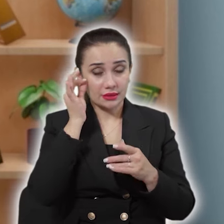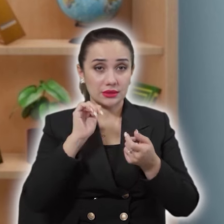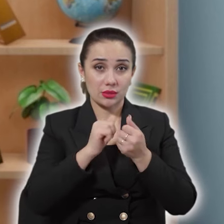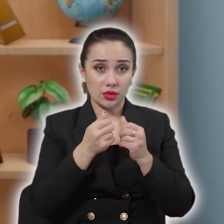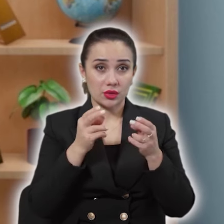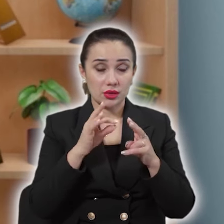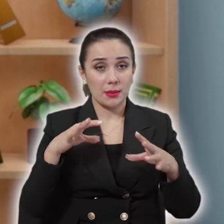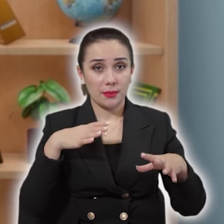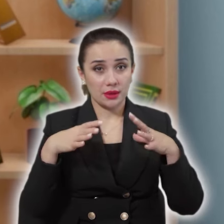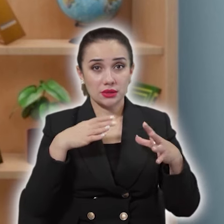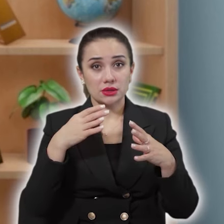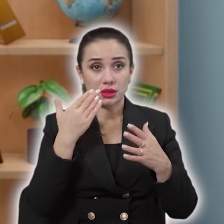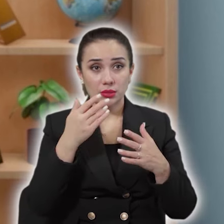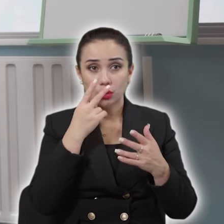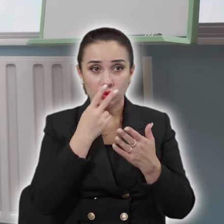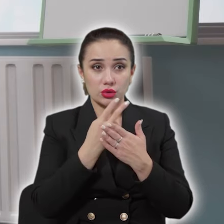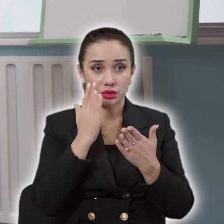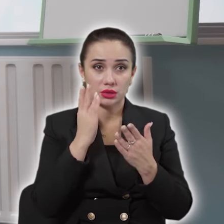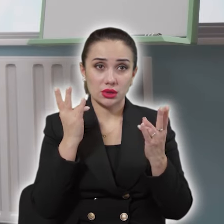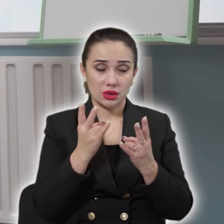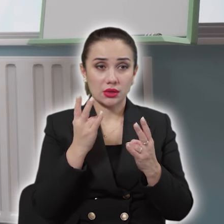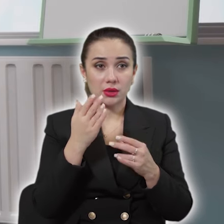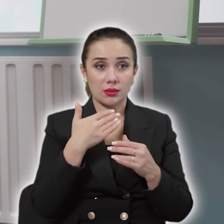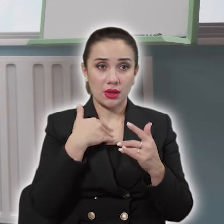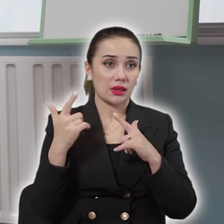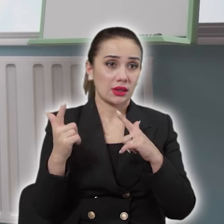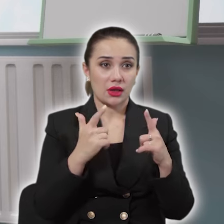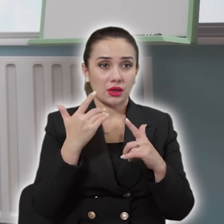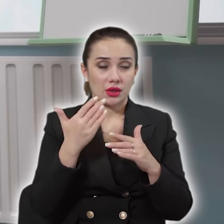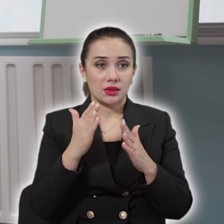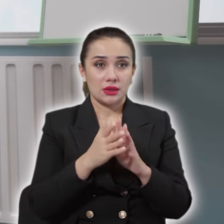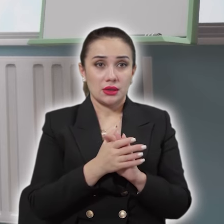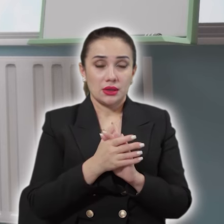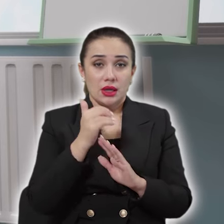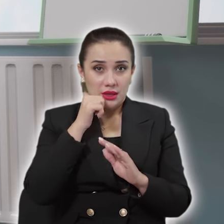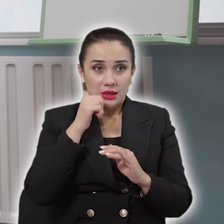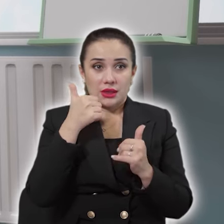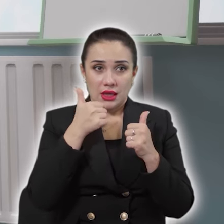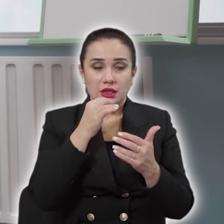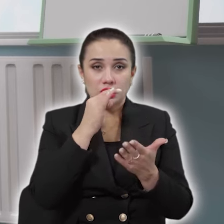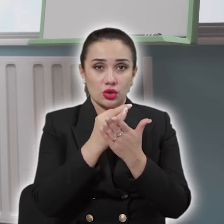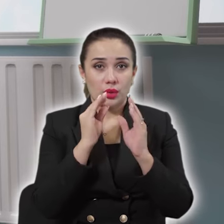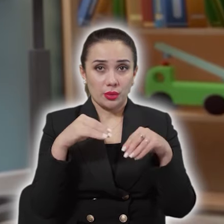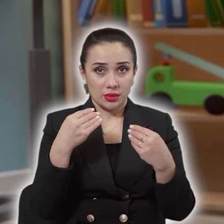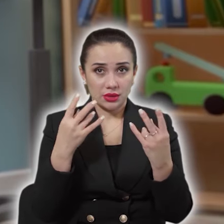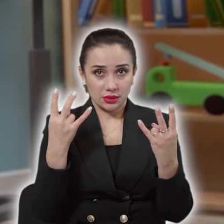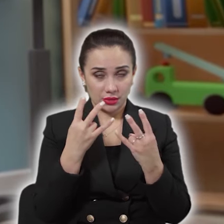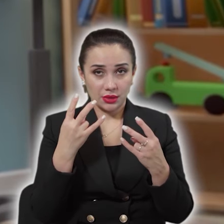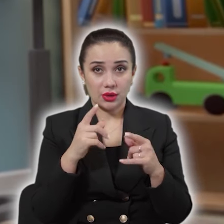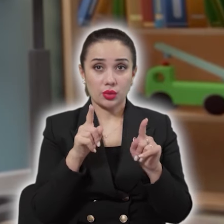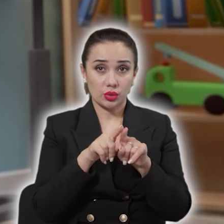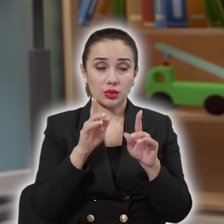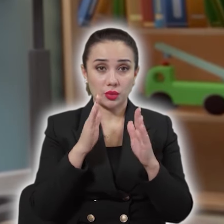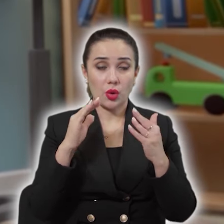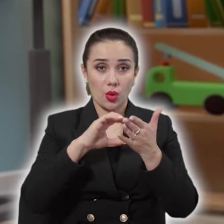Eslab qolish uchun mashq qilib ko'rish kerak. Albatta, men tayyorman. Axir ertaga yaxshi javob berishim kerak.